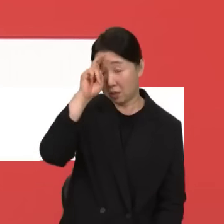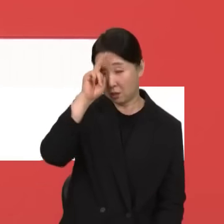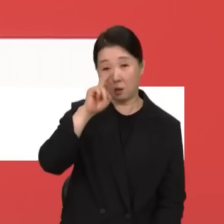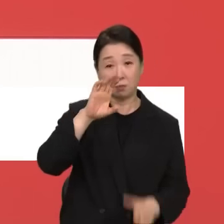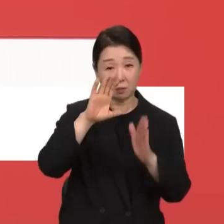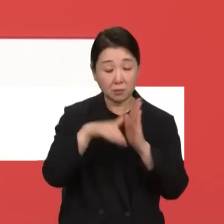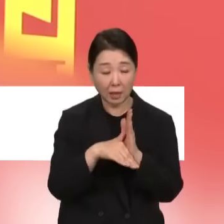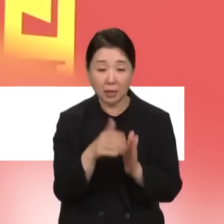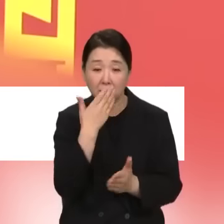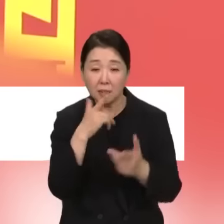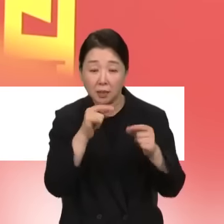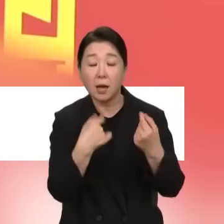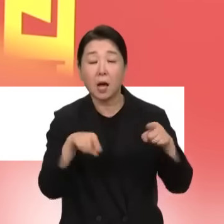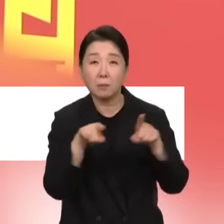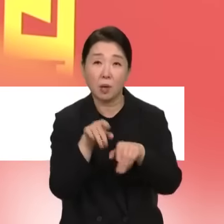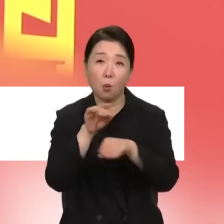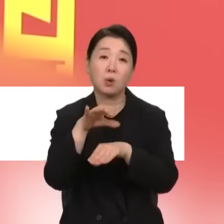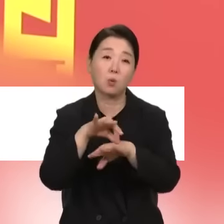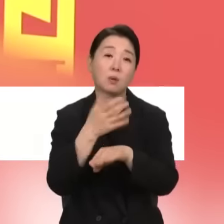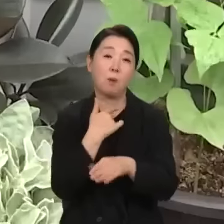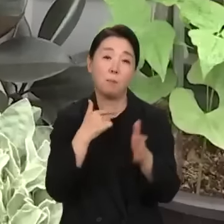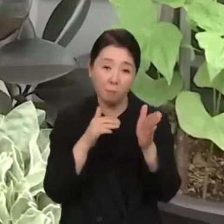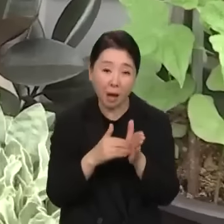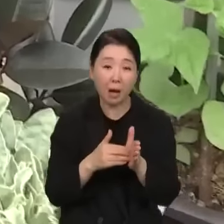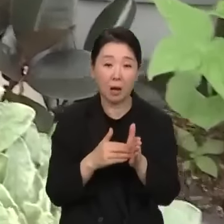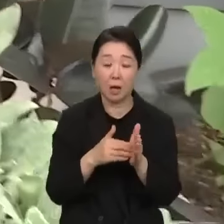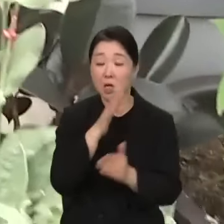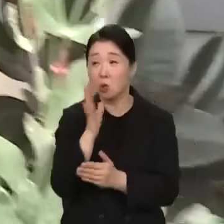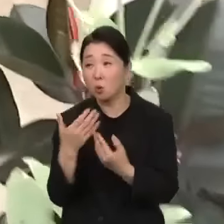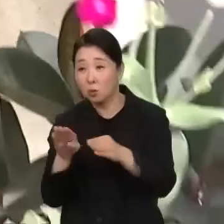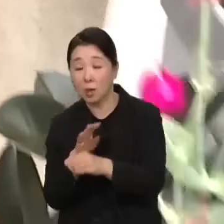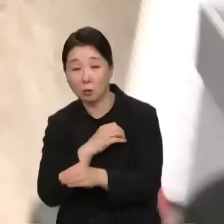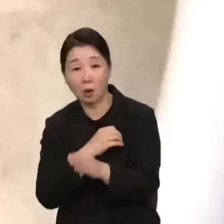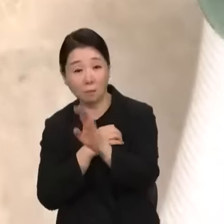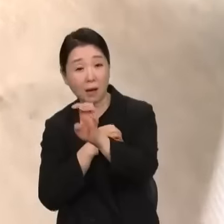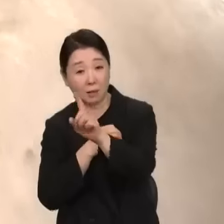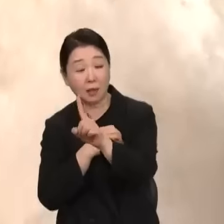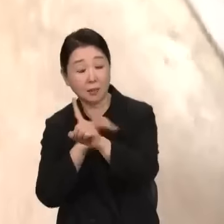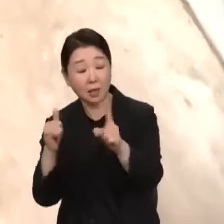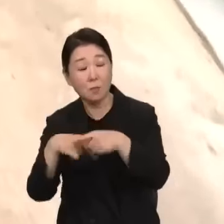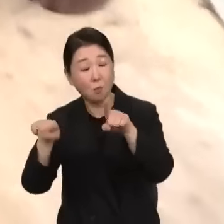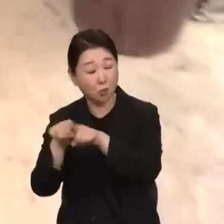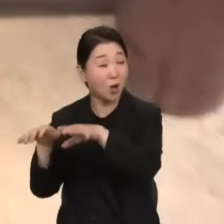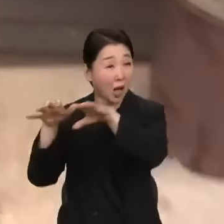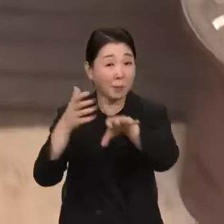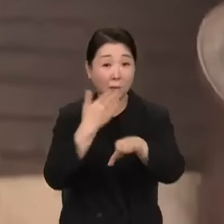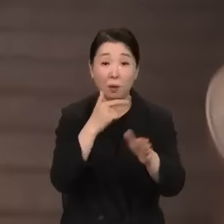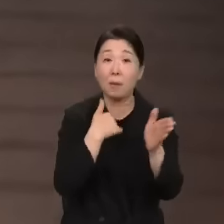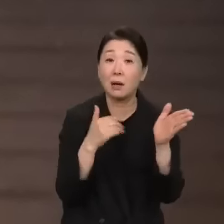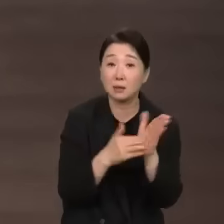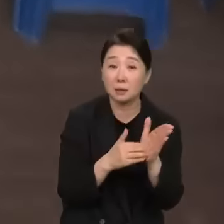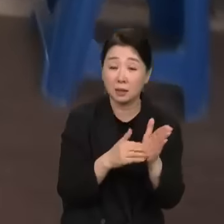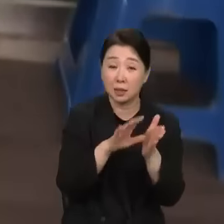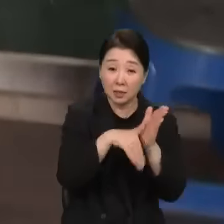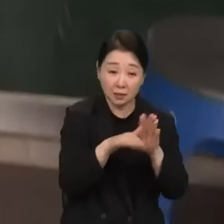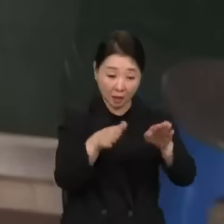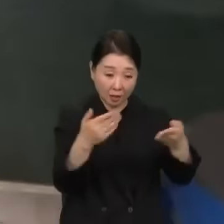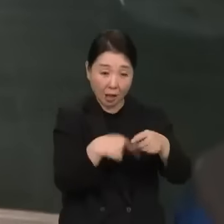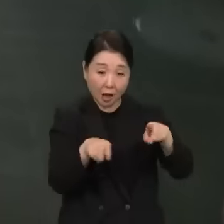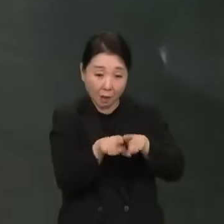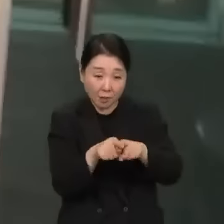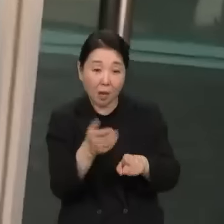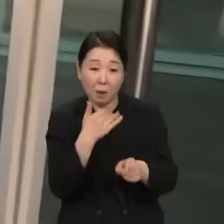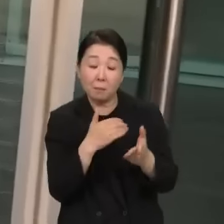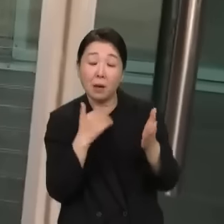같은 식당에서 오리고기를 먹었습니다. 경로당 회원 41명이 단체로 식당을 찾았고 같은 테이블에서 식사한